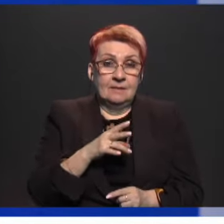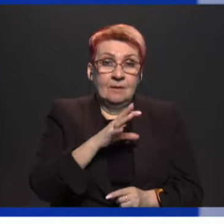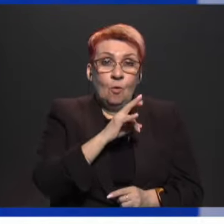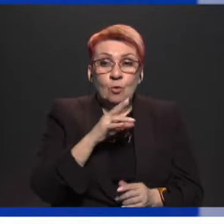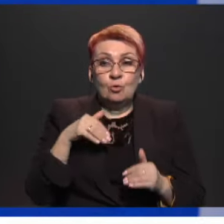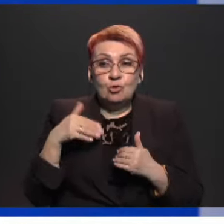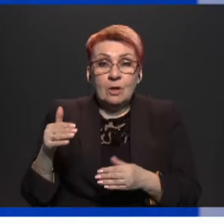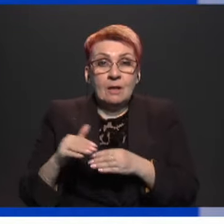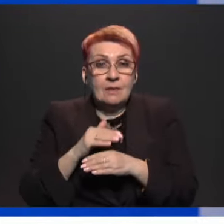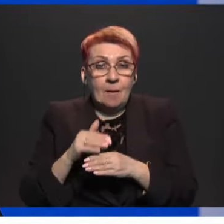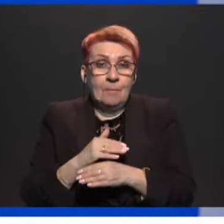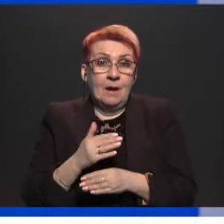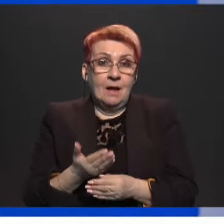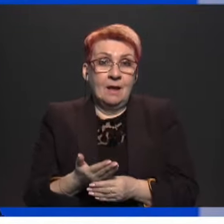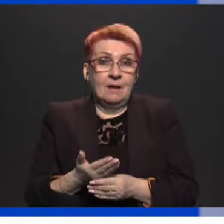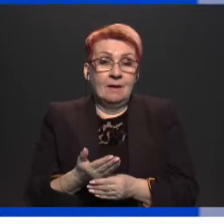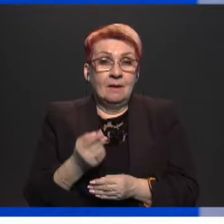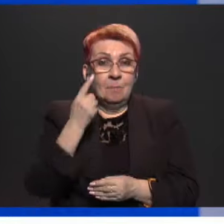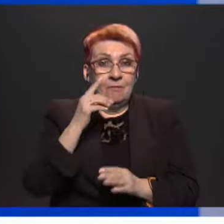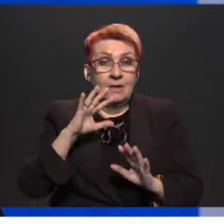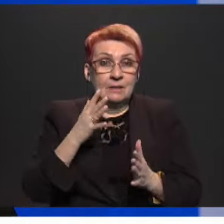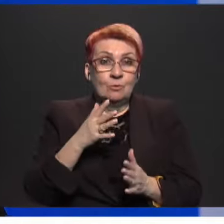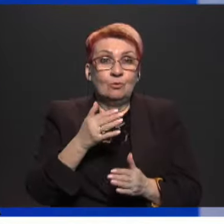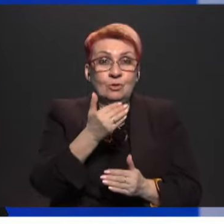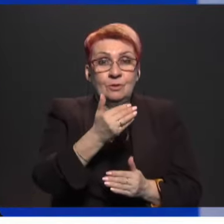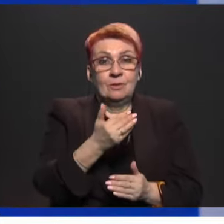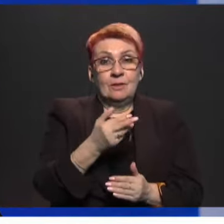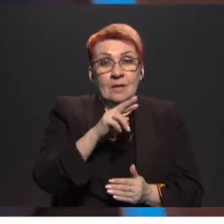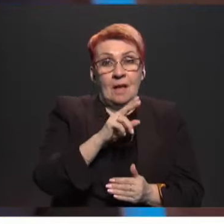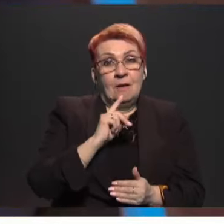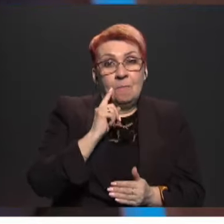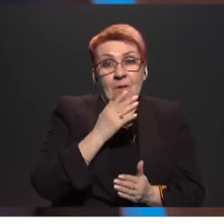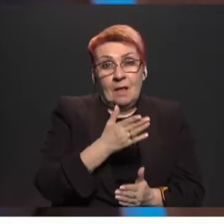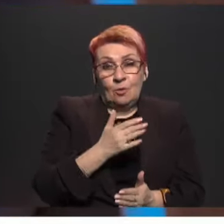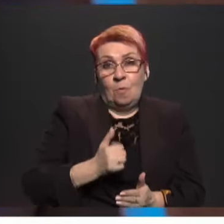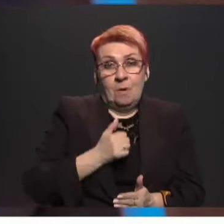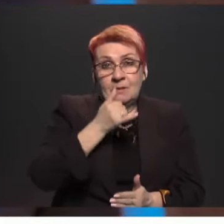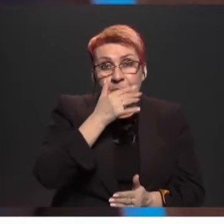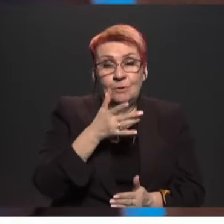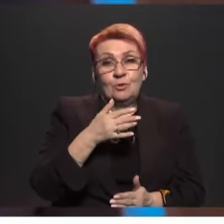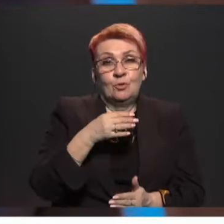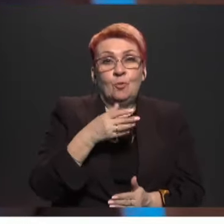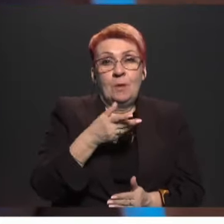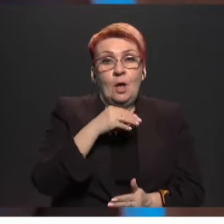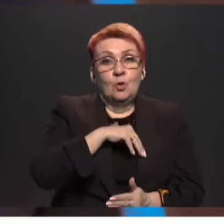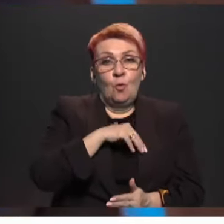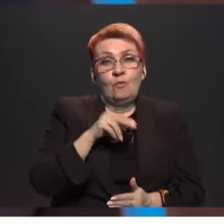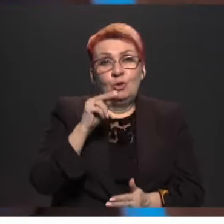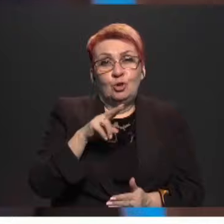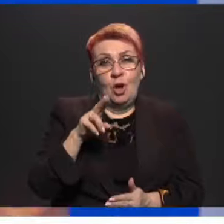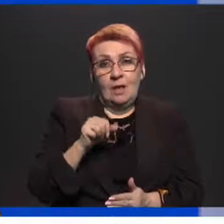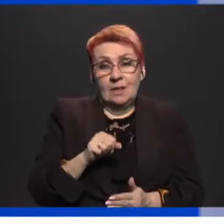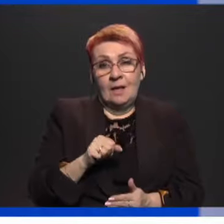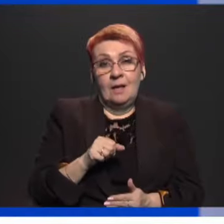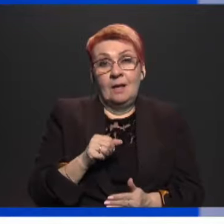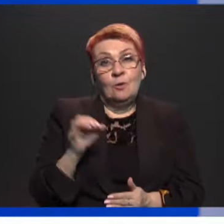хочешь, чтобы ему тоже было приятно. Вот бывают случаи, у меня тоже, я еще молоденький совсем, не могу похвастаться, что у меня там духовные чада, но бывают люди,